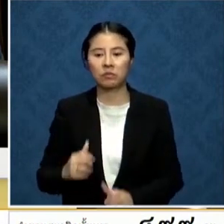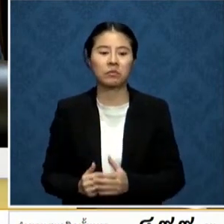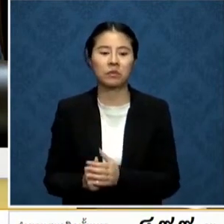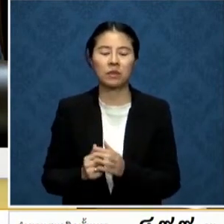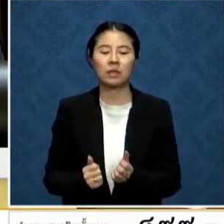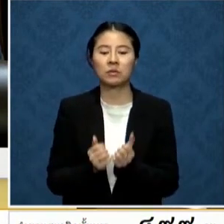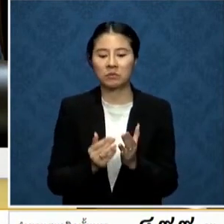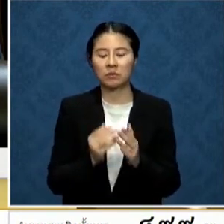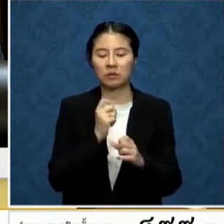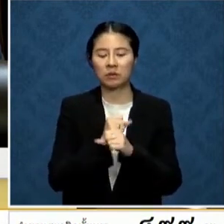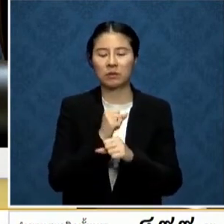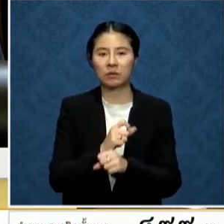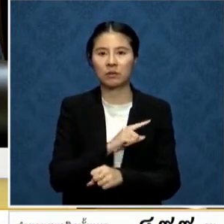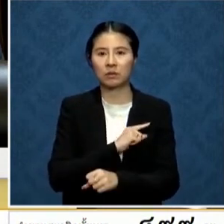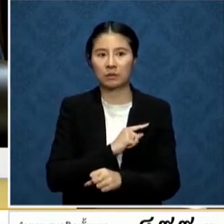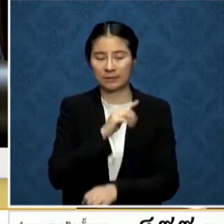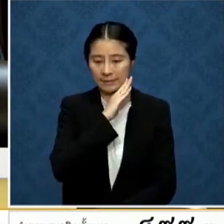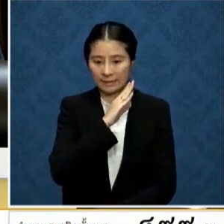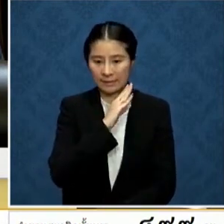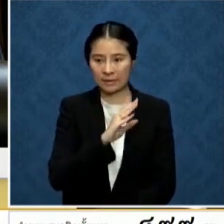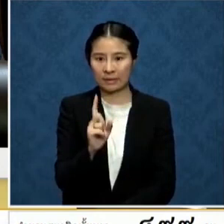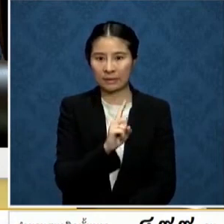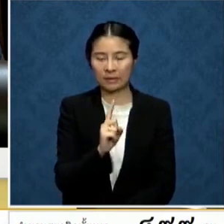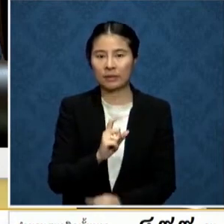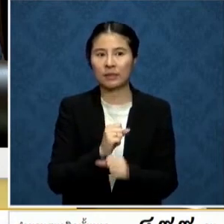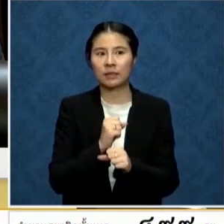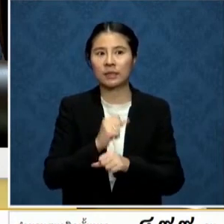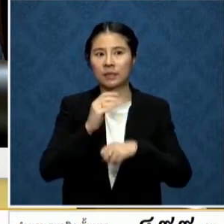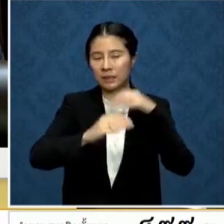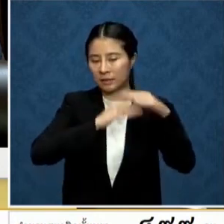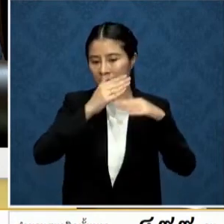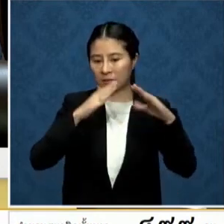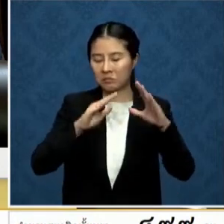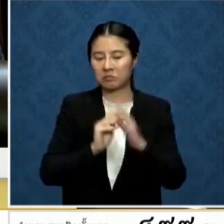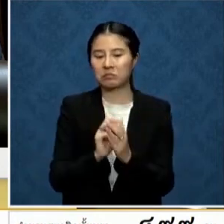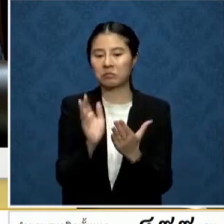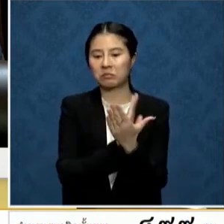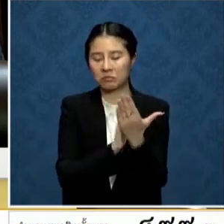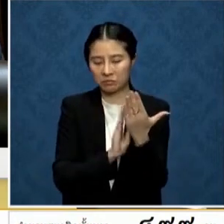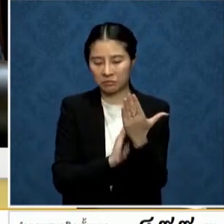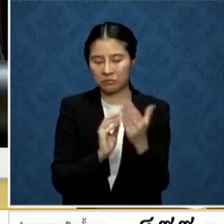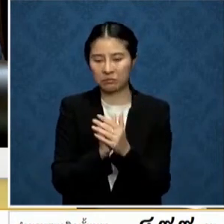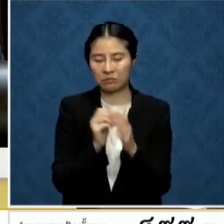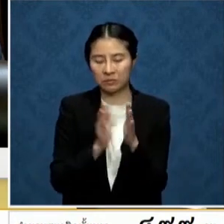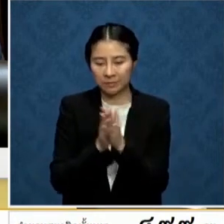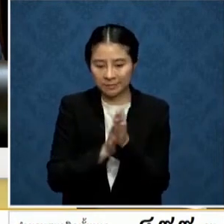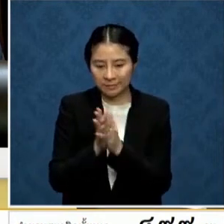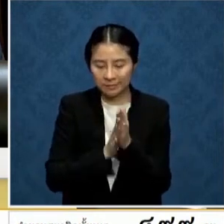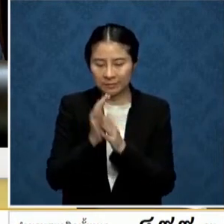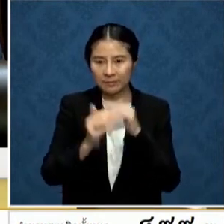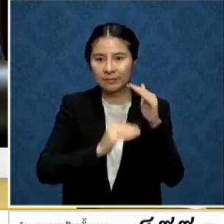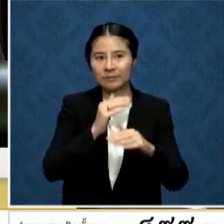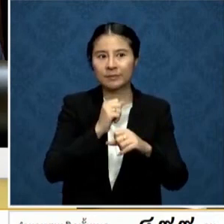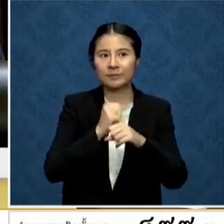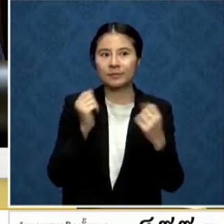ประชุมถามว่าถ้าเกิดสภาแห่งนี้เป็นสภาที่ก้าวหน้าแบบนี้ประเทศเราจะไม่กระตือล้นมากกว่านี้เหรอ